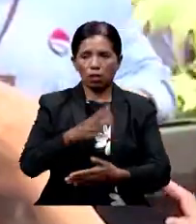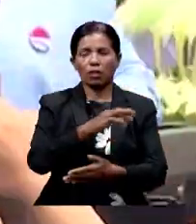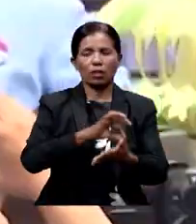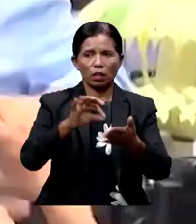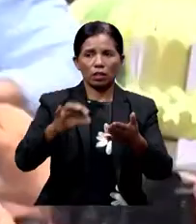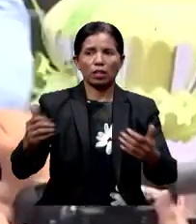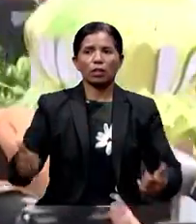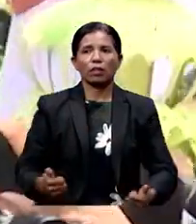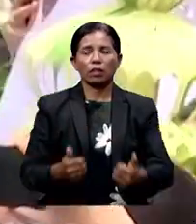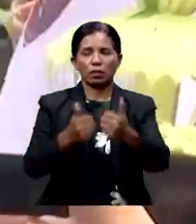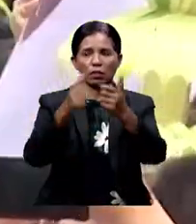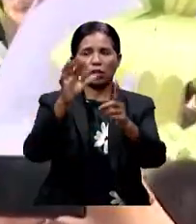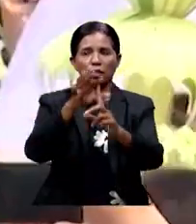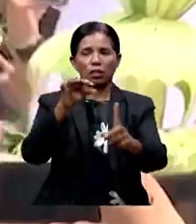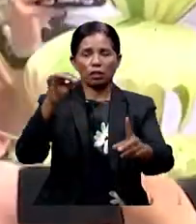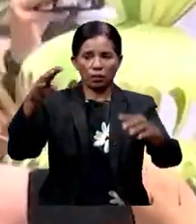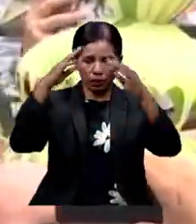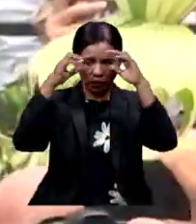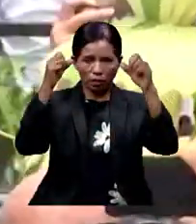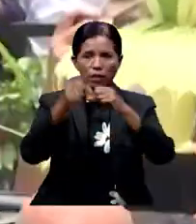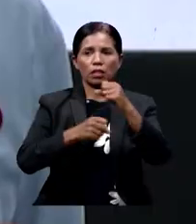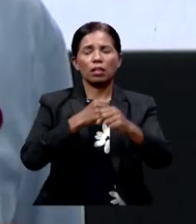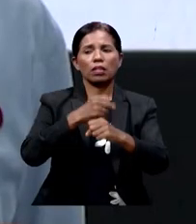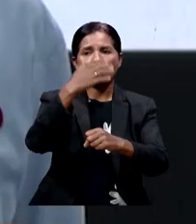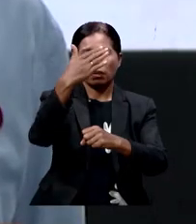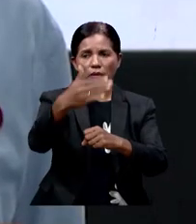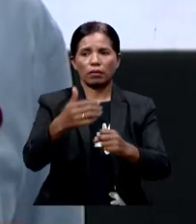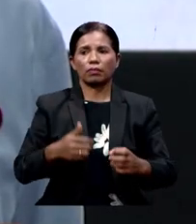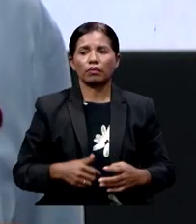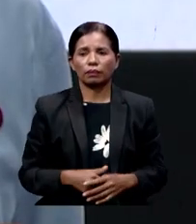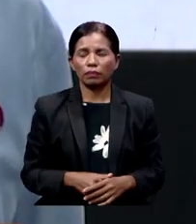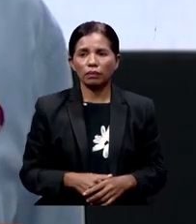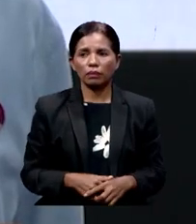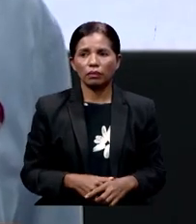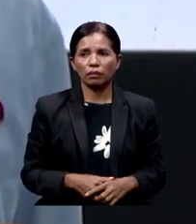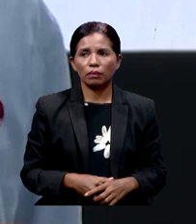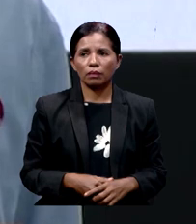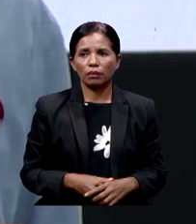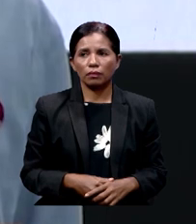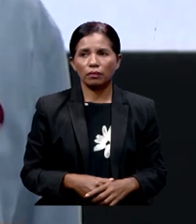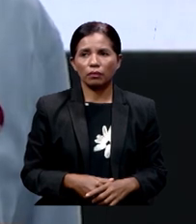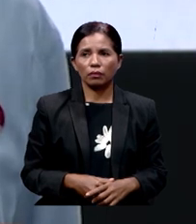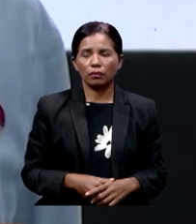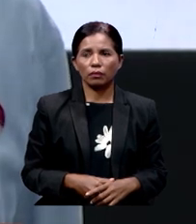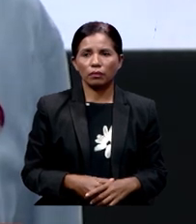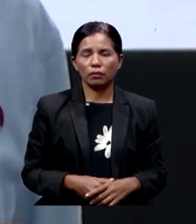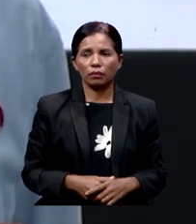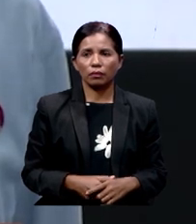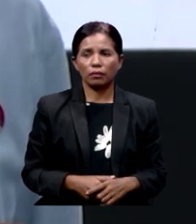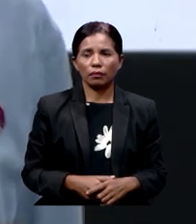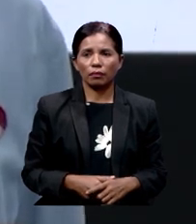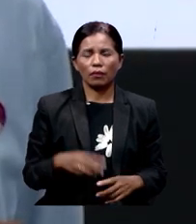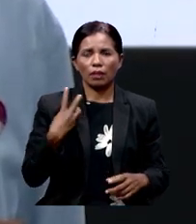atu kompeti ihe eleison presidensial tina noeng. Saya ingin di sini menyampaikan tekad